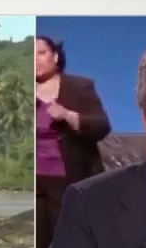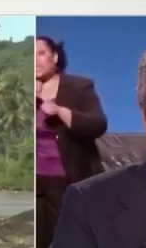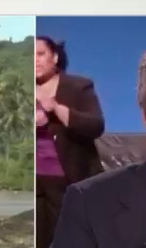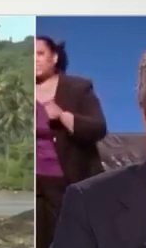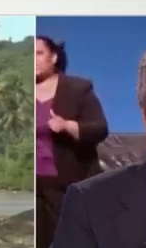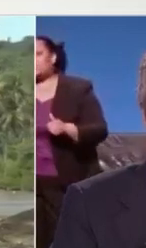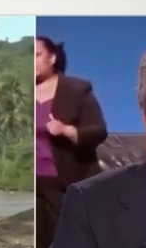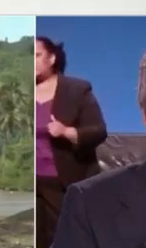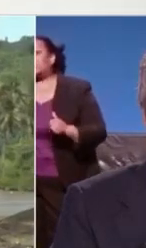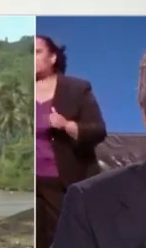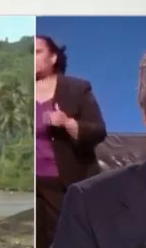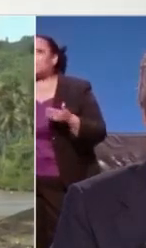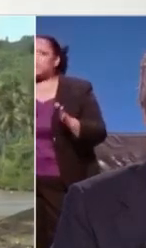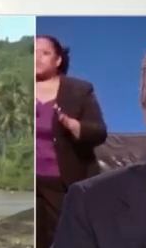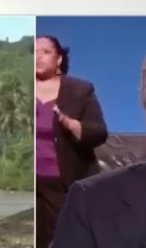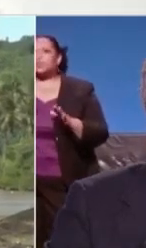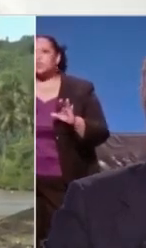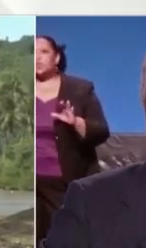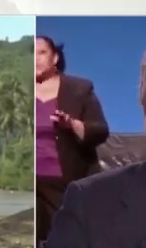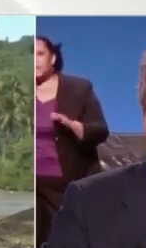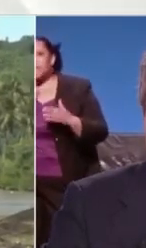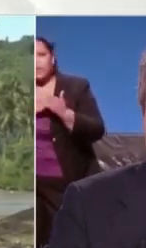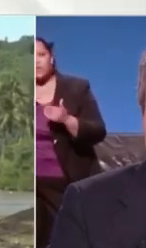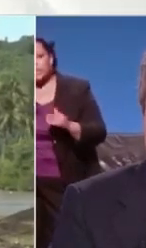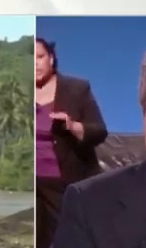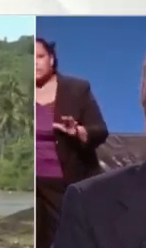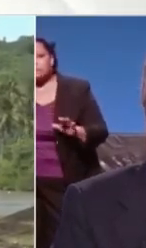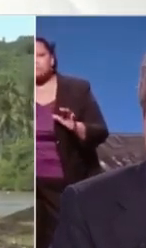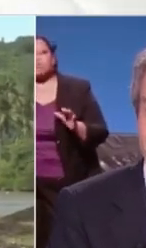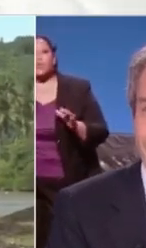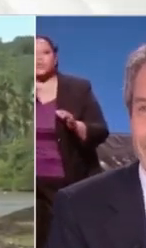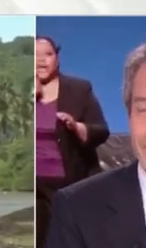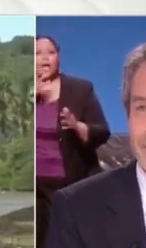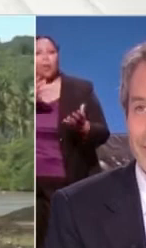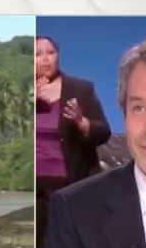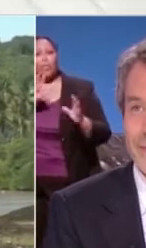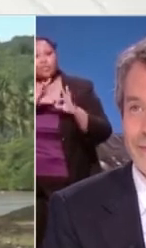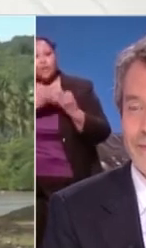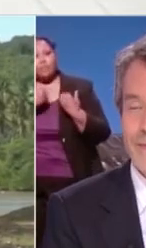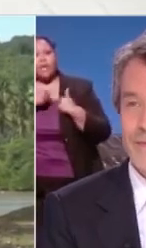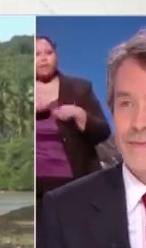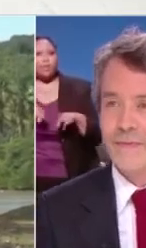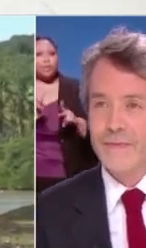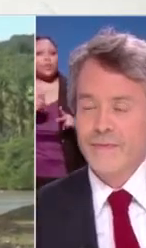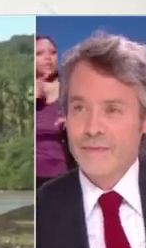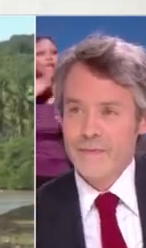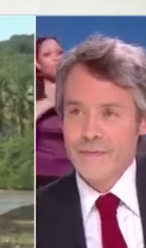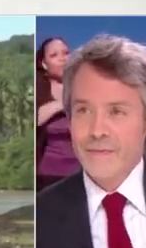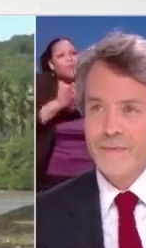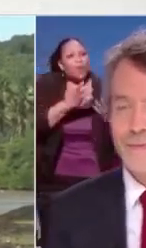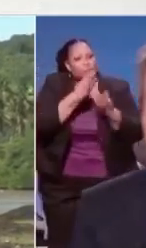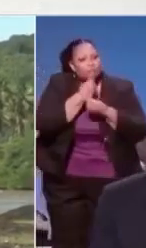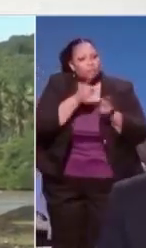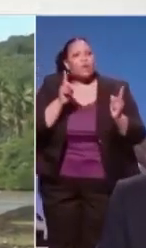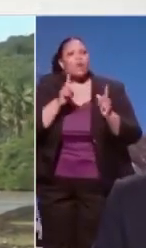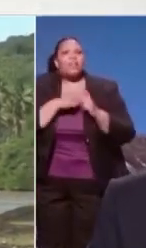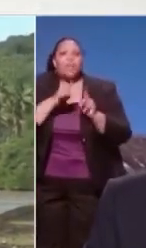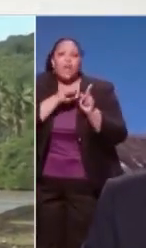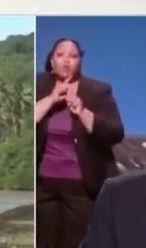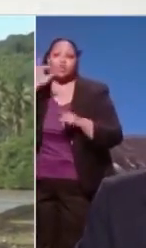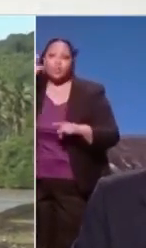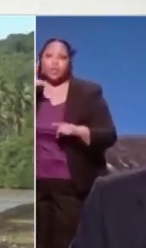l'autre? Comment on comprend la présence de l'autre? Qu'est-ce qu'ils font aux États-Unis, les Africains-Américains, les Afro-Américains? Qu'est-ce qu'ils font aux États-Unis? Qui a construit